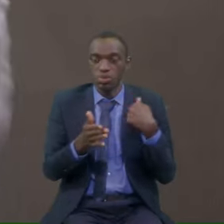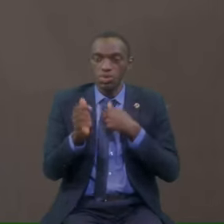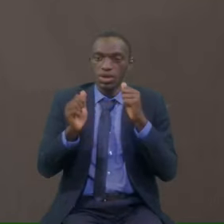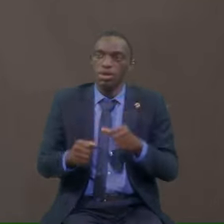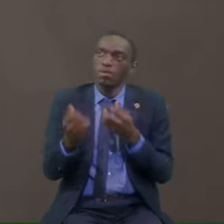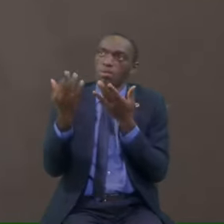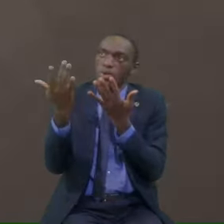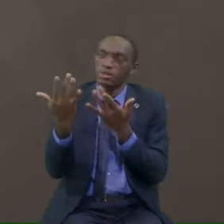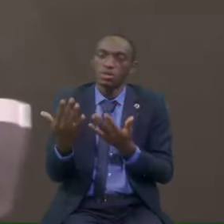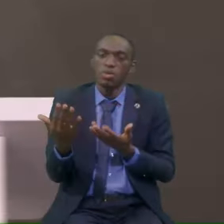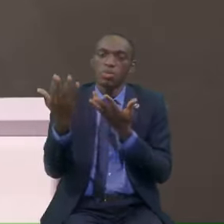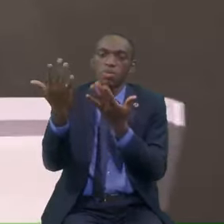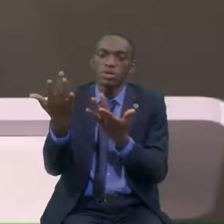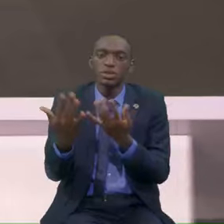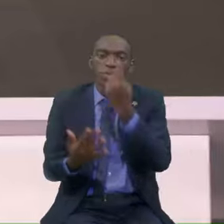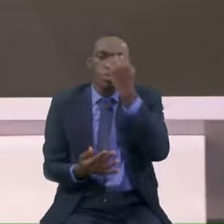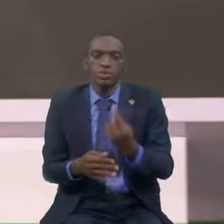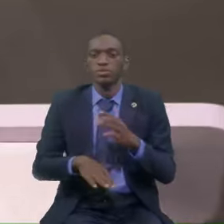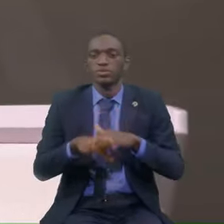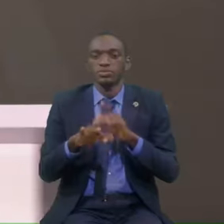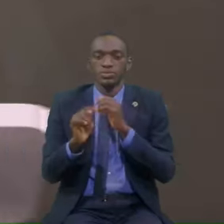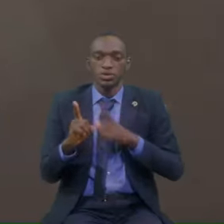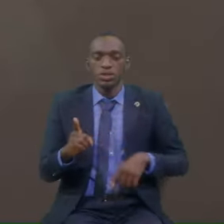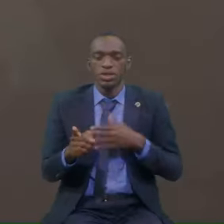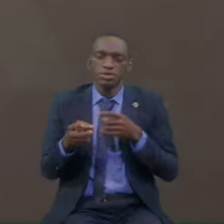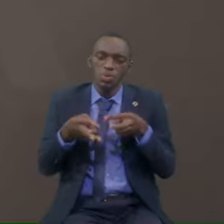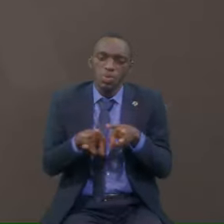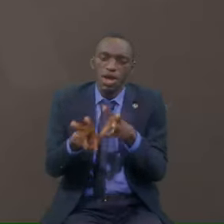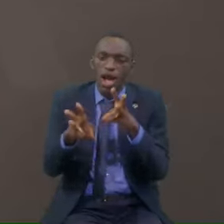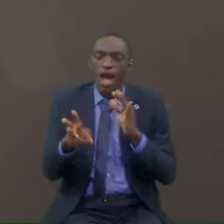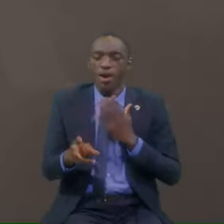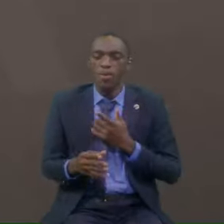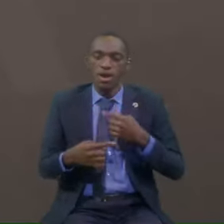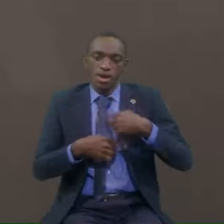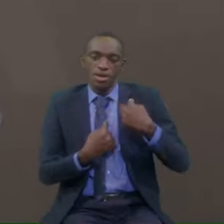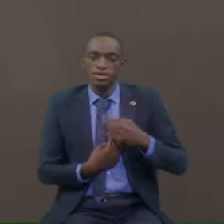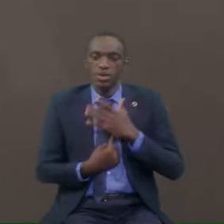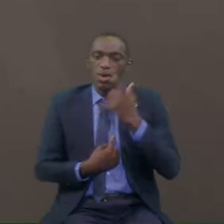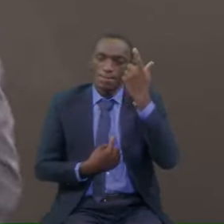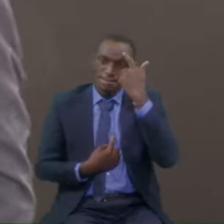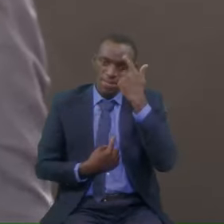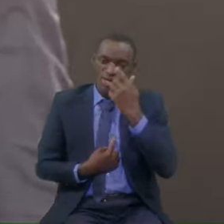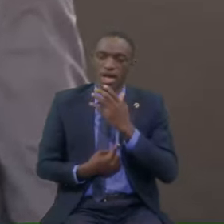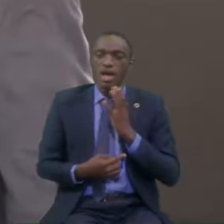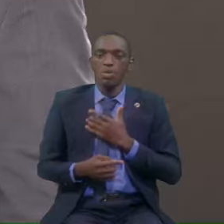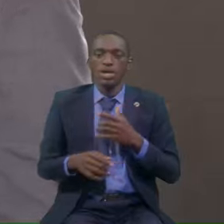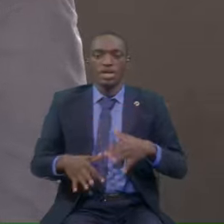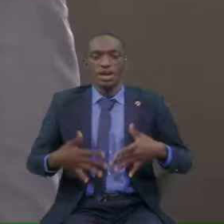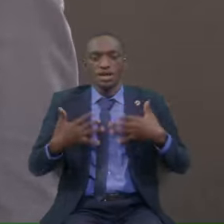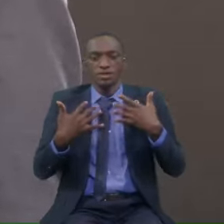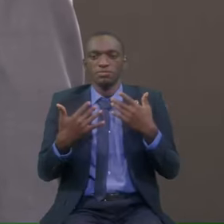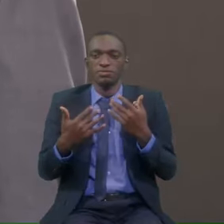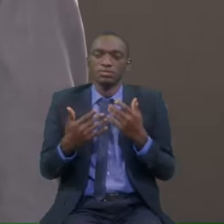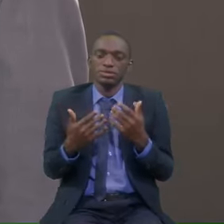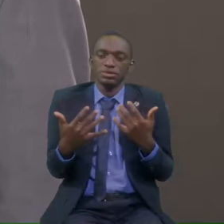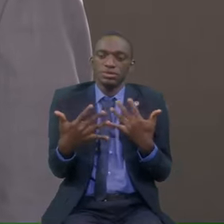afin de nous confier, de nous confier au Seigneur. Et tel que nos cœurs, nos pensées et nos vies s'agitent, nous